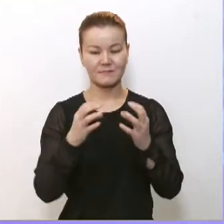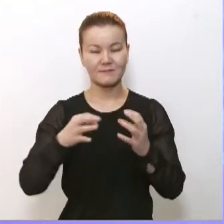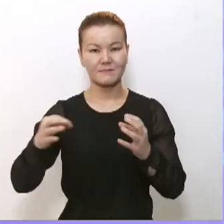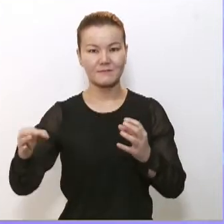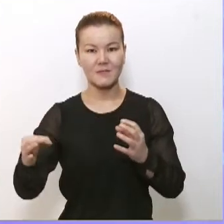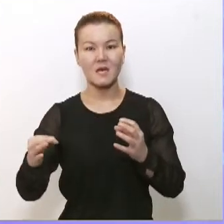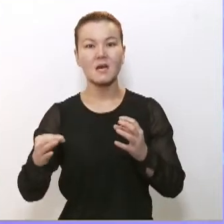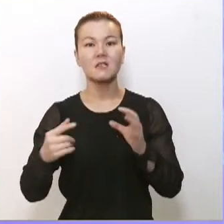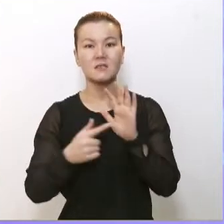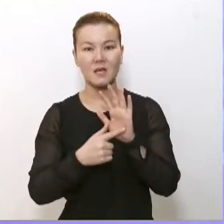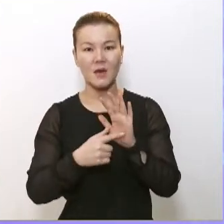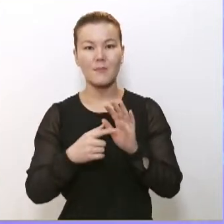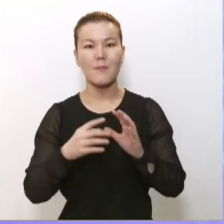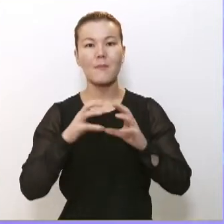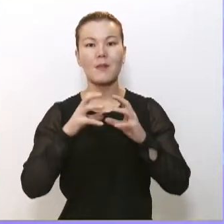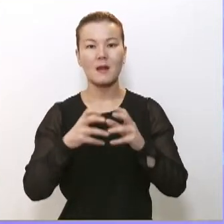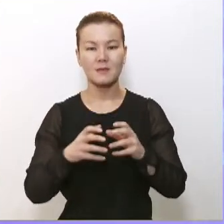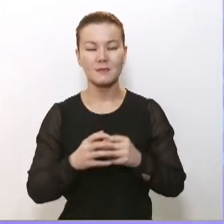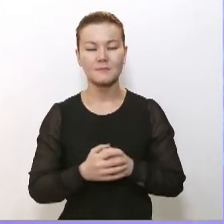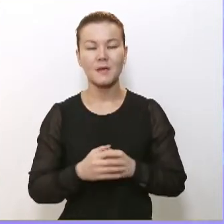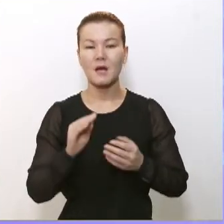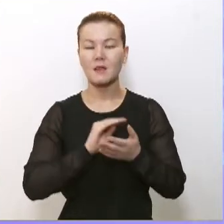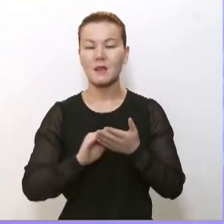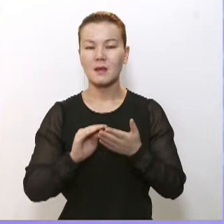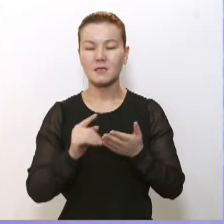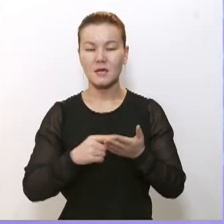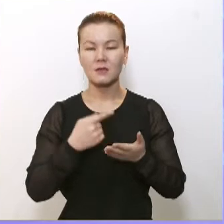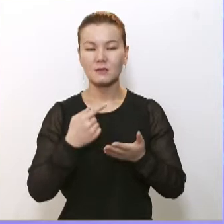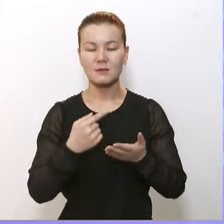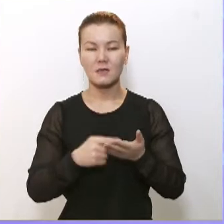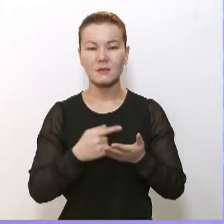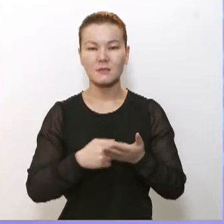запишите число классная работа